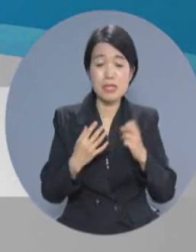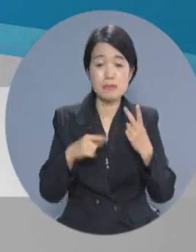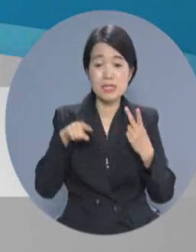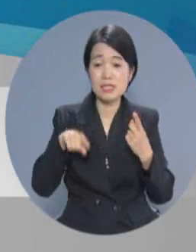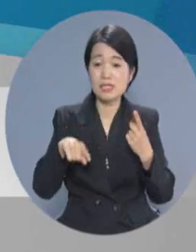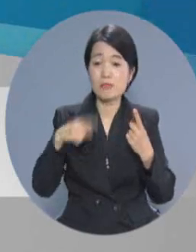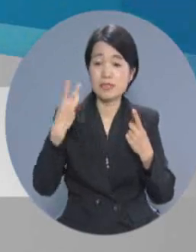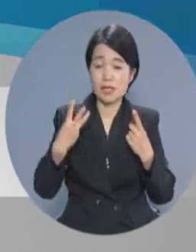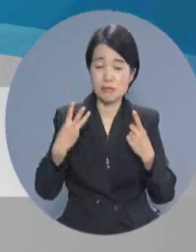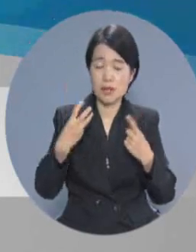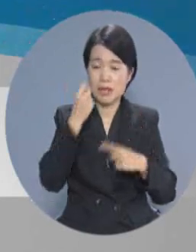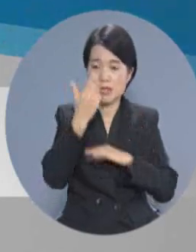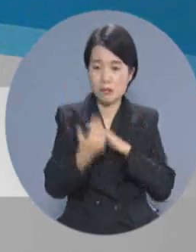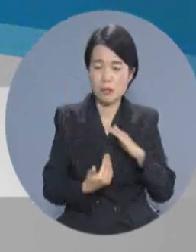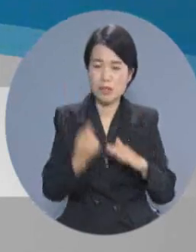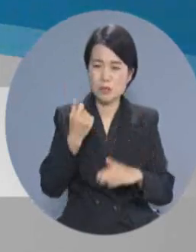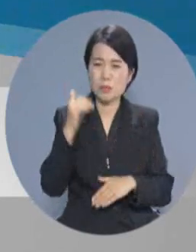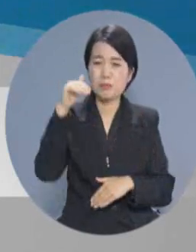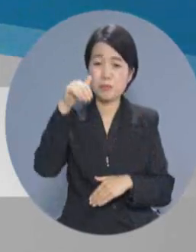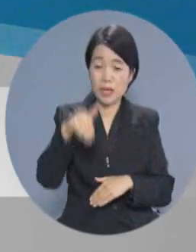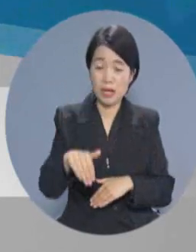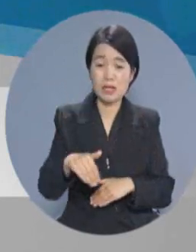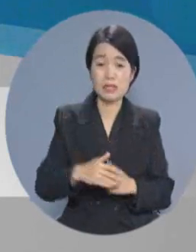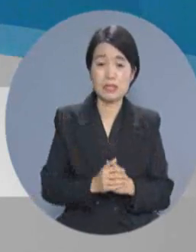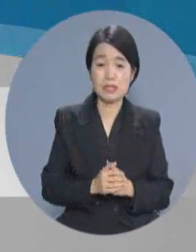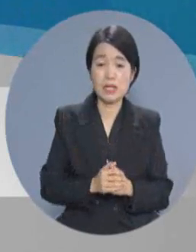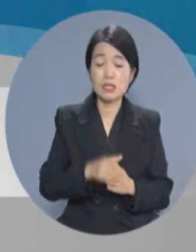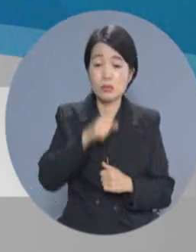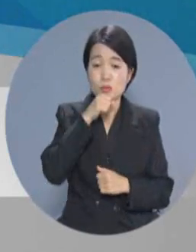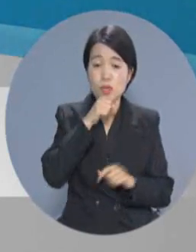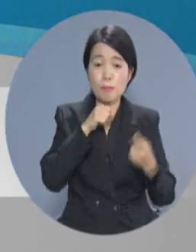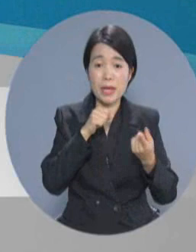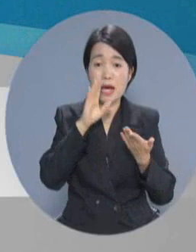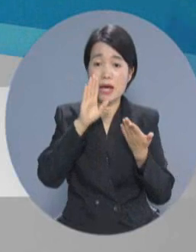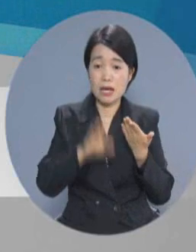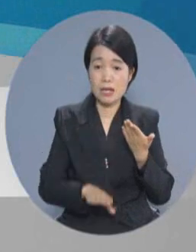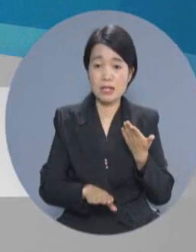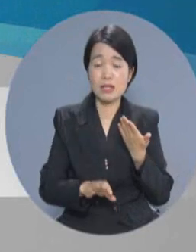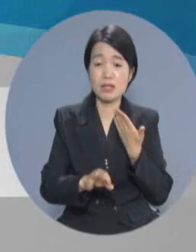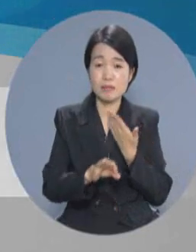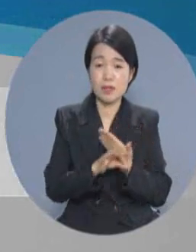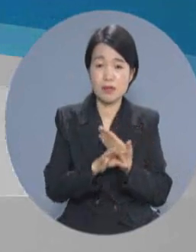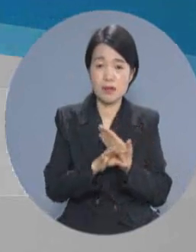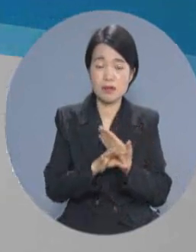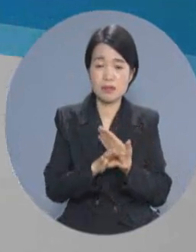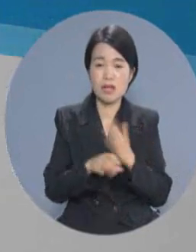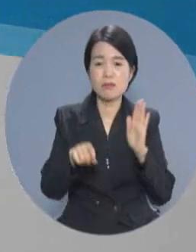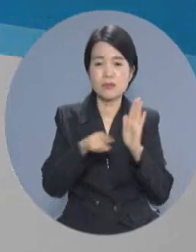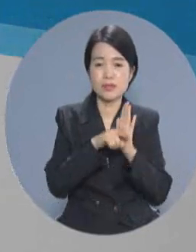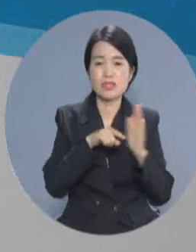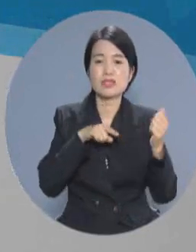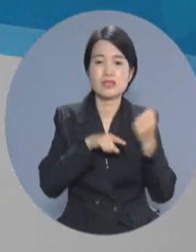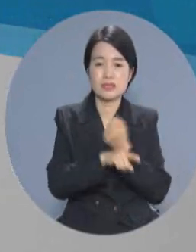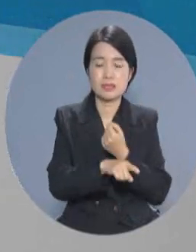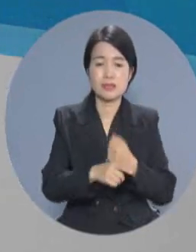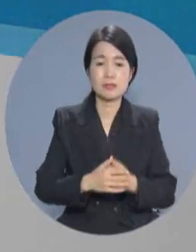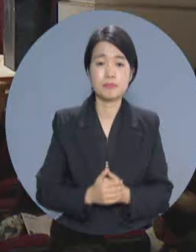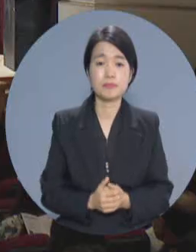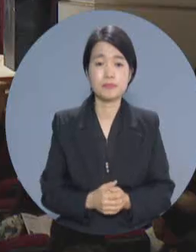81.3으로 지난달보다 소폭 하락했는데요. 이 지수가 100보다 작으면 비관적이라는 의미입니다.